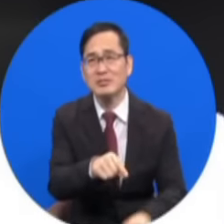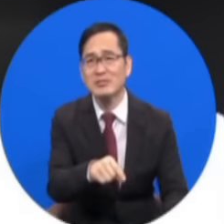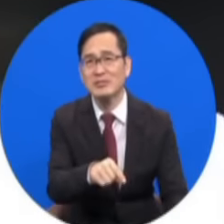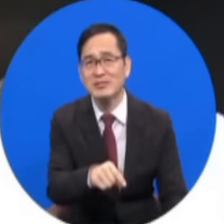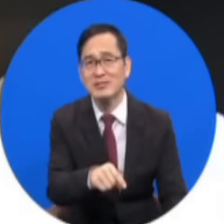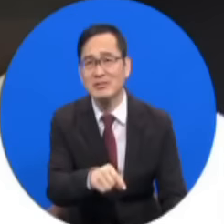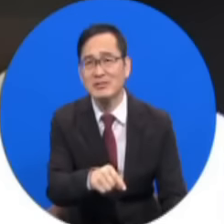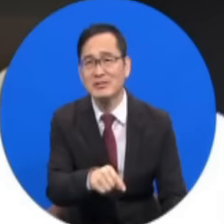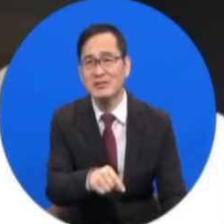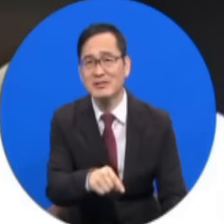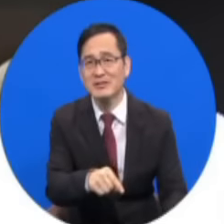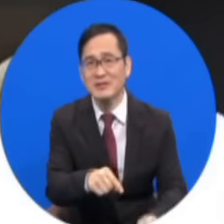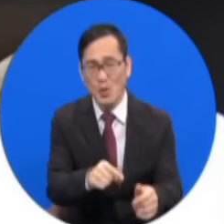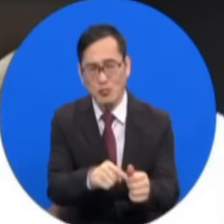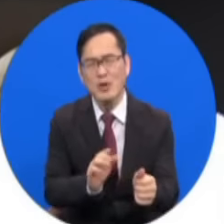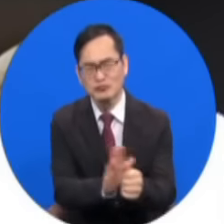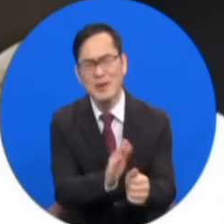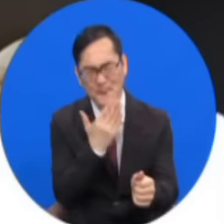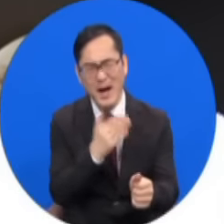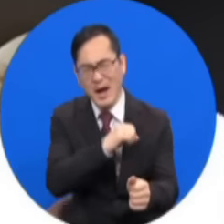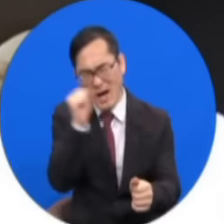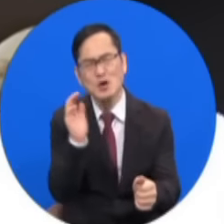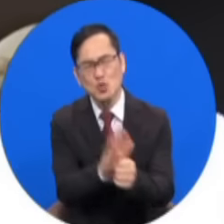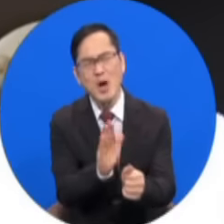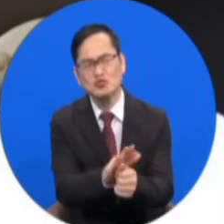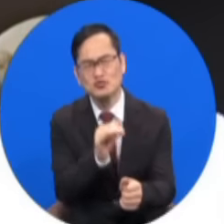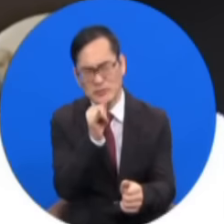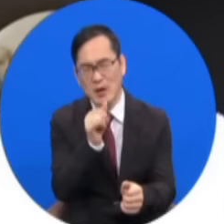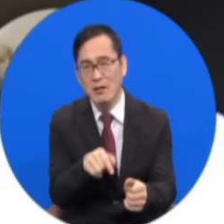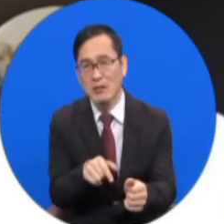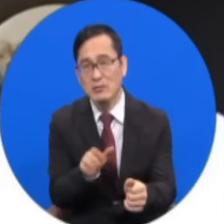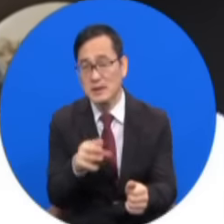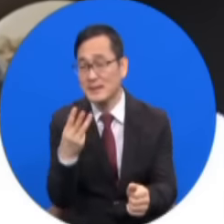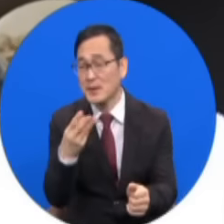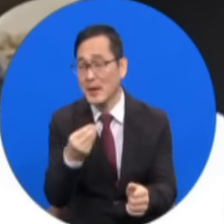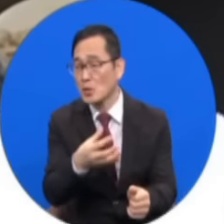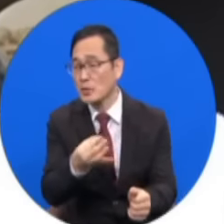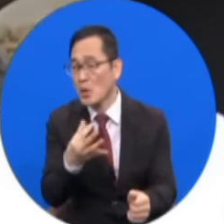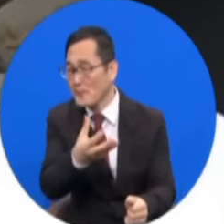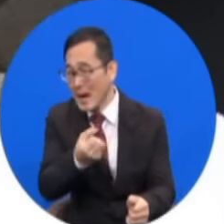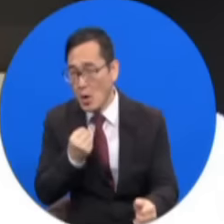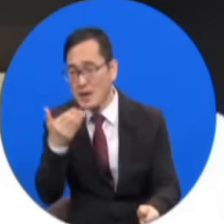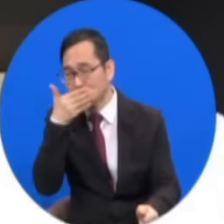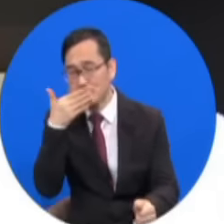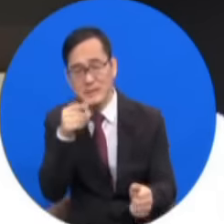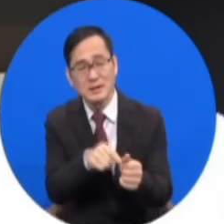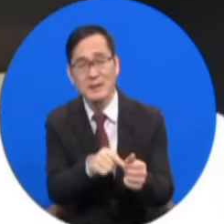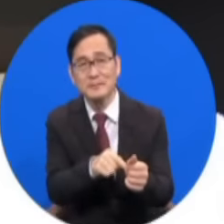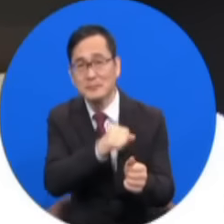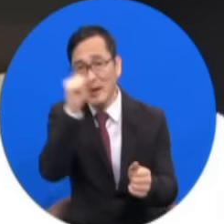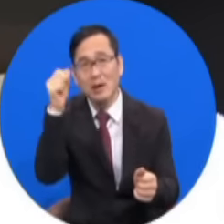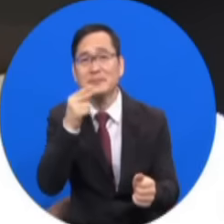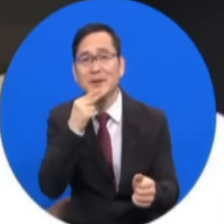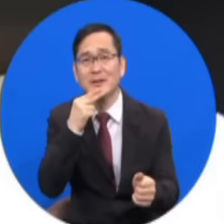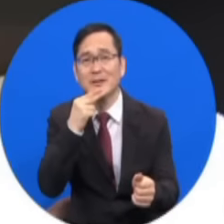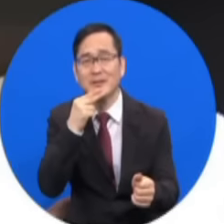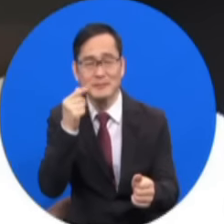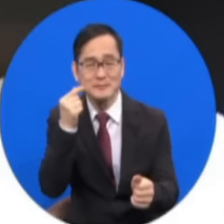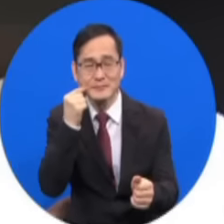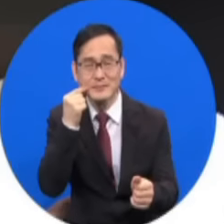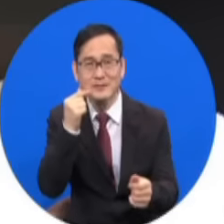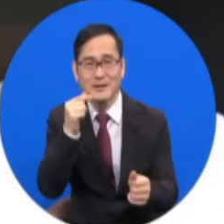받고 사기죄로 실령 받은 그런 사람이 아닌가 저렇게 저런 이야기를 과연 누가 믿었을까 저는 그런 생각이 들고요 이런